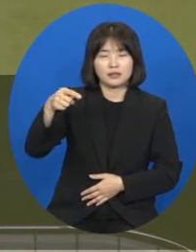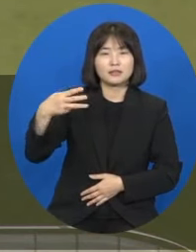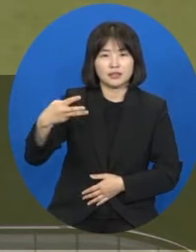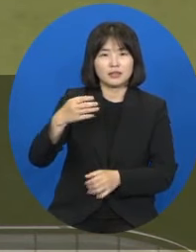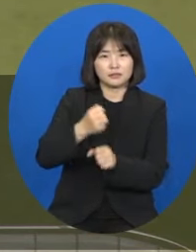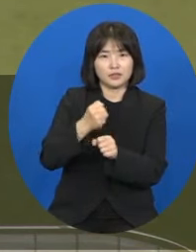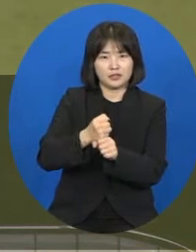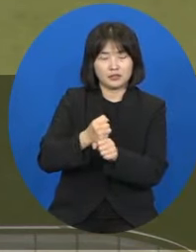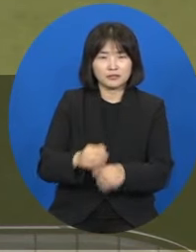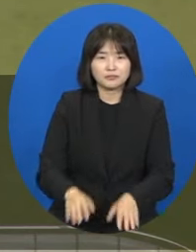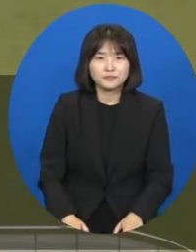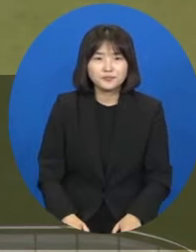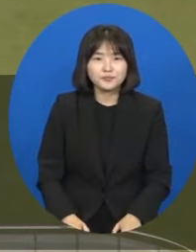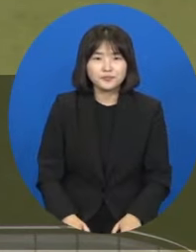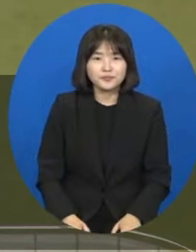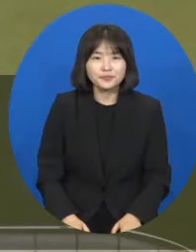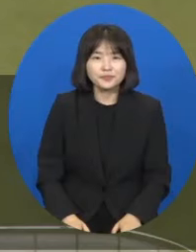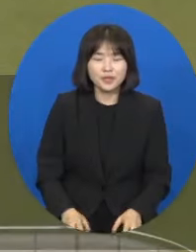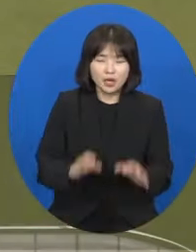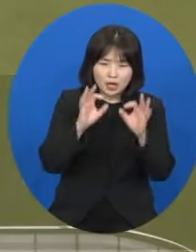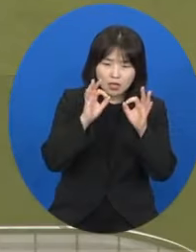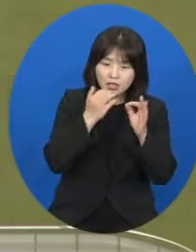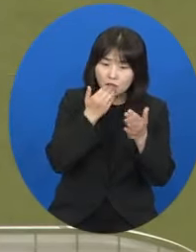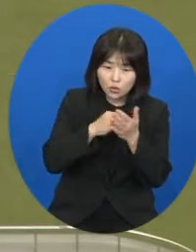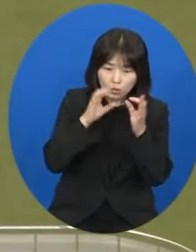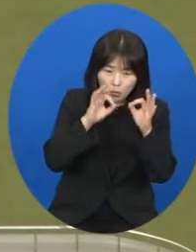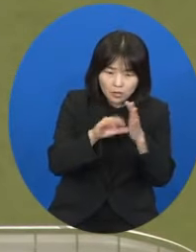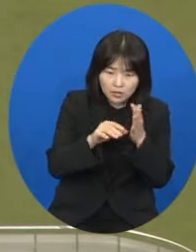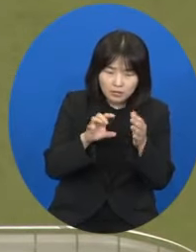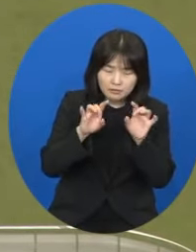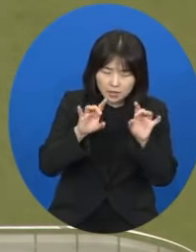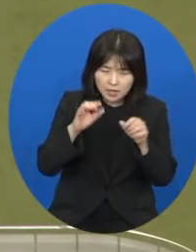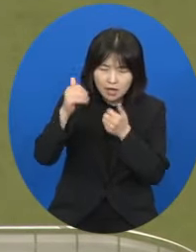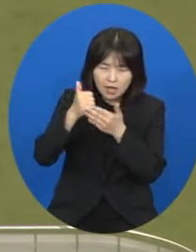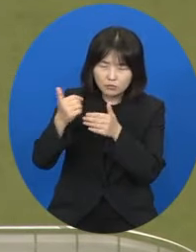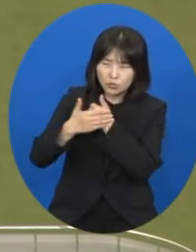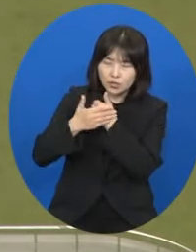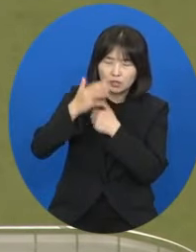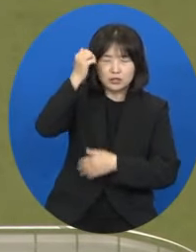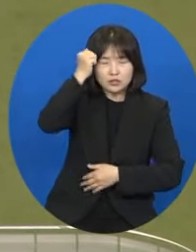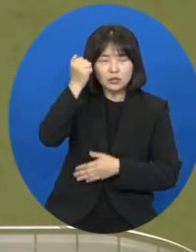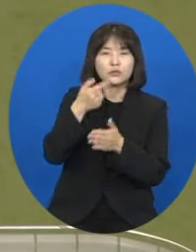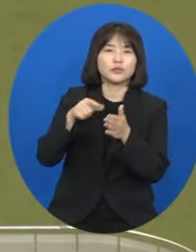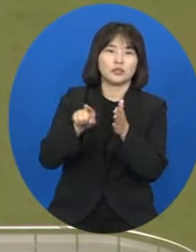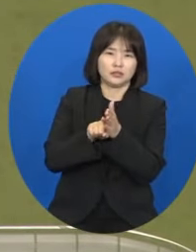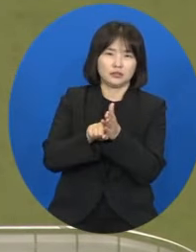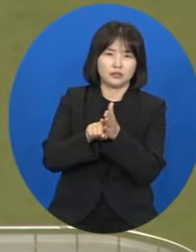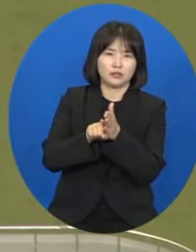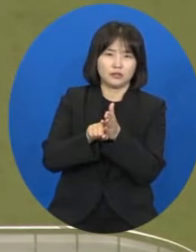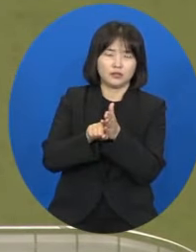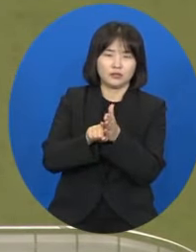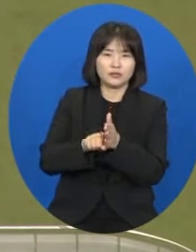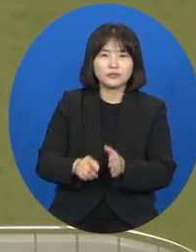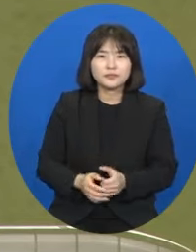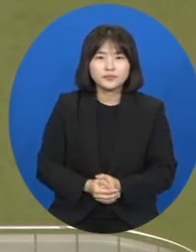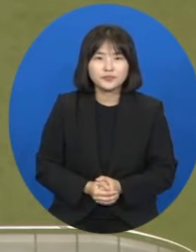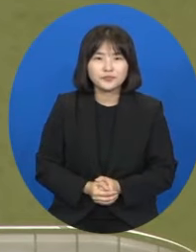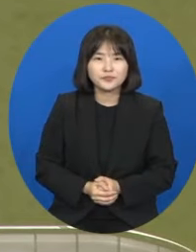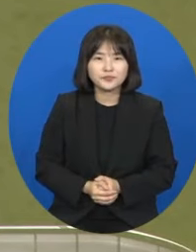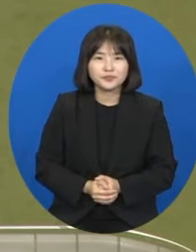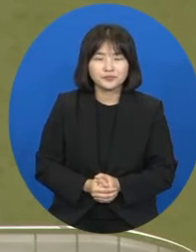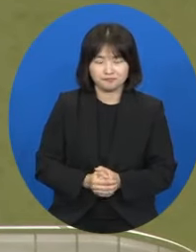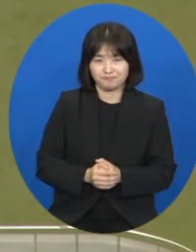기념비를 세운 거예요. 볼 때마다 하나님이 도우셨다는 것을 기억하기 위해 잊어버리지 않기 위해서 이렇게